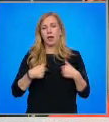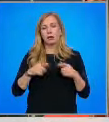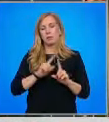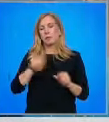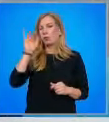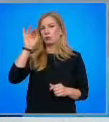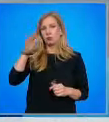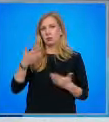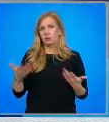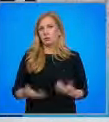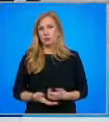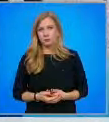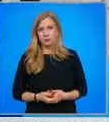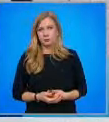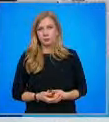нещо.